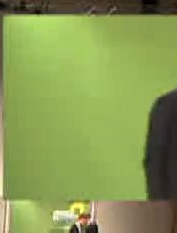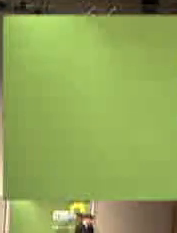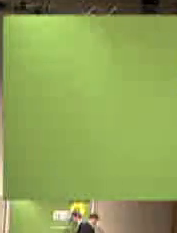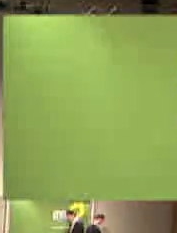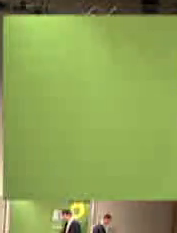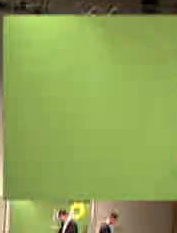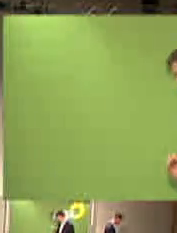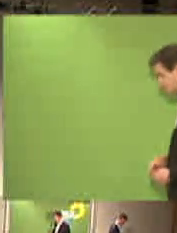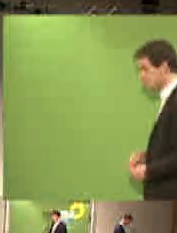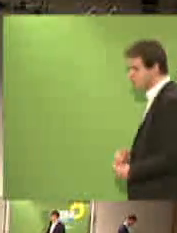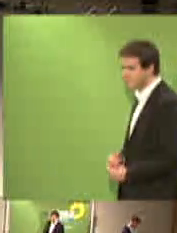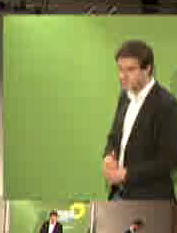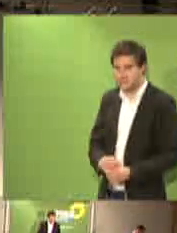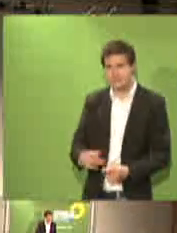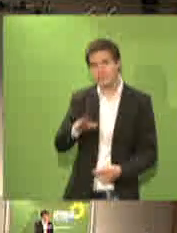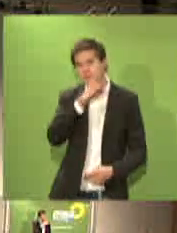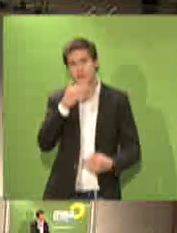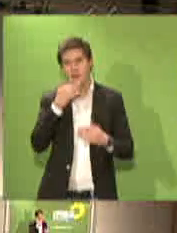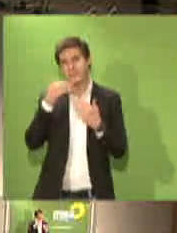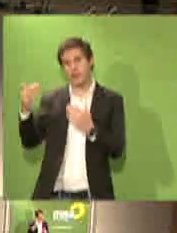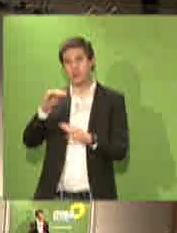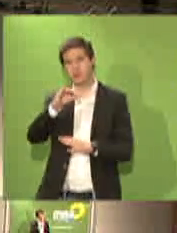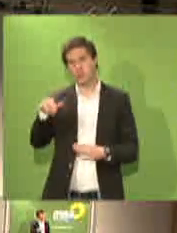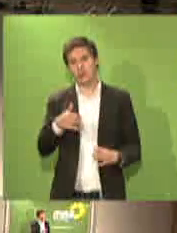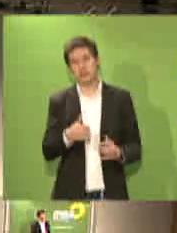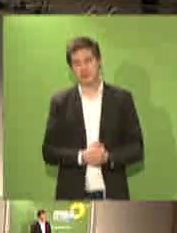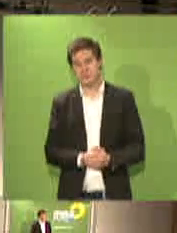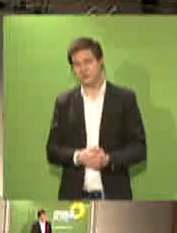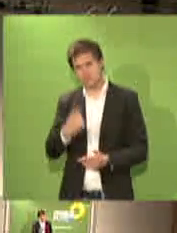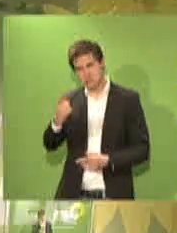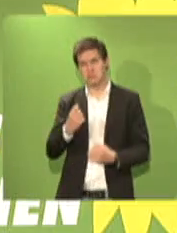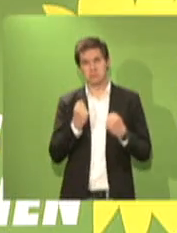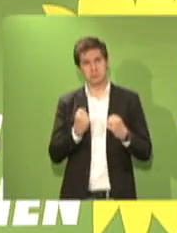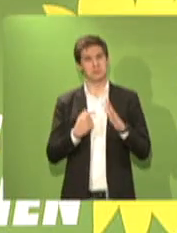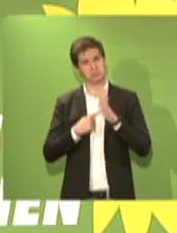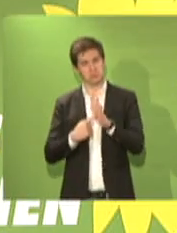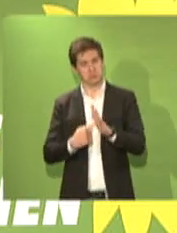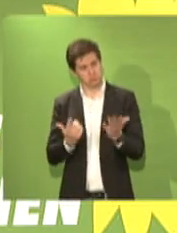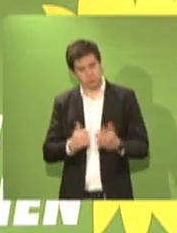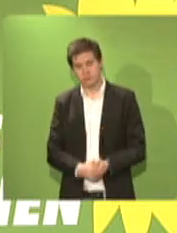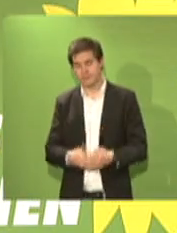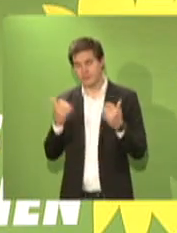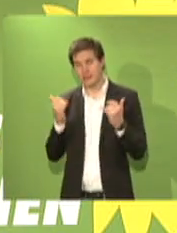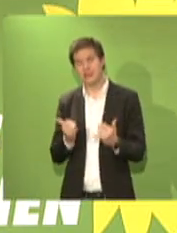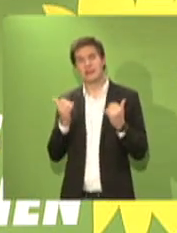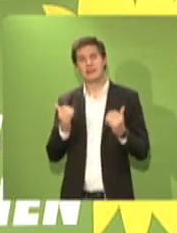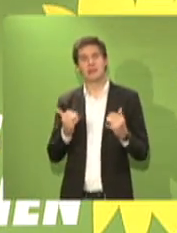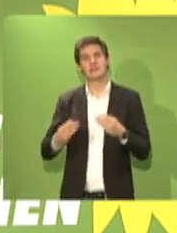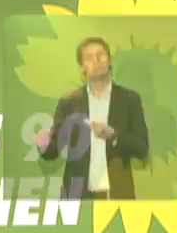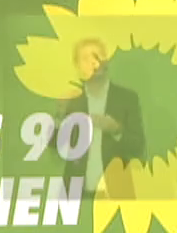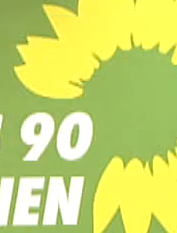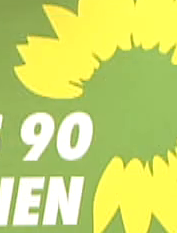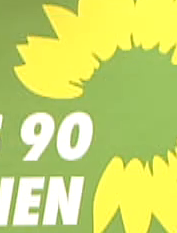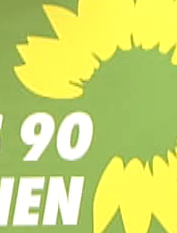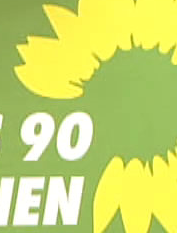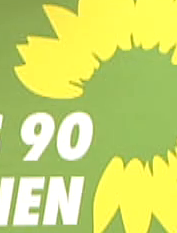Ja, vielen Dank, Johannes, nochmal für dieses deutliche Votum. Damit sind wir am Ende unserer Debatte